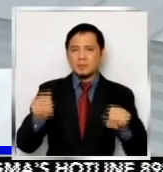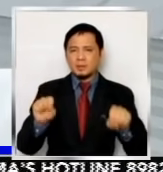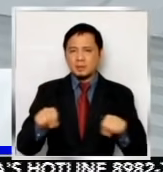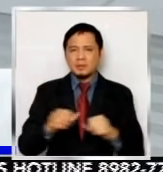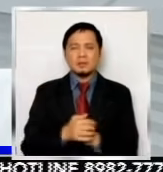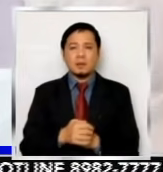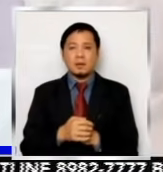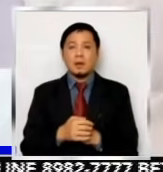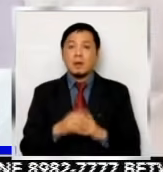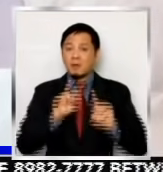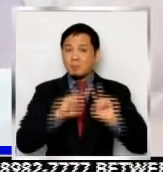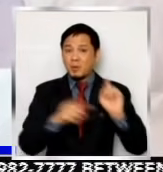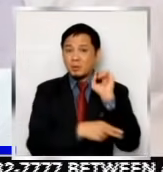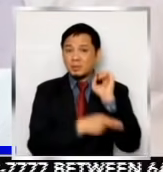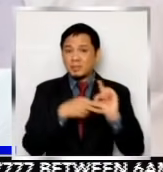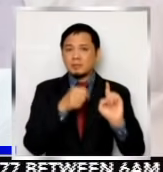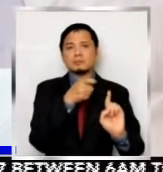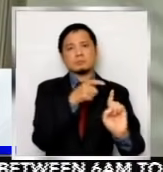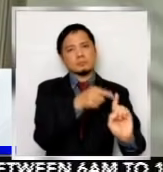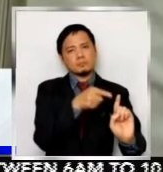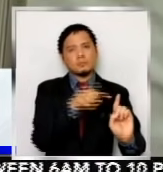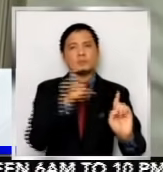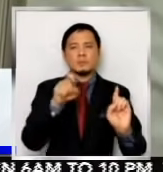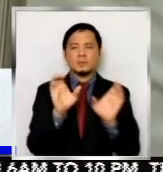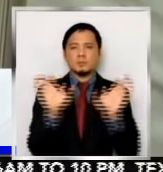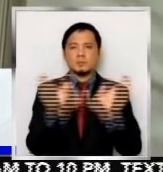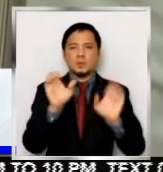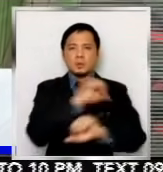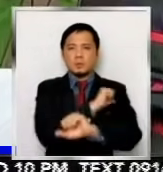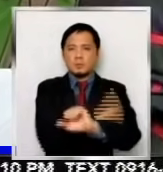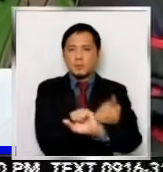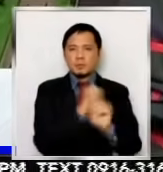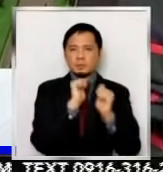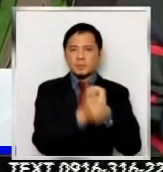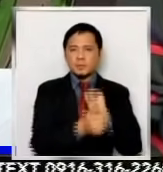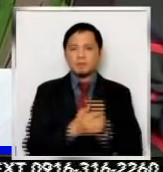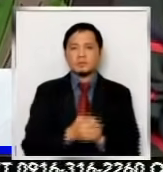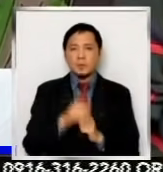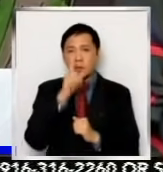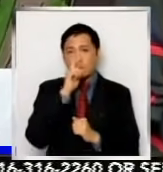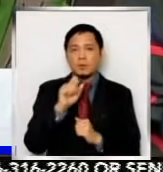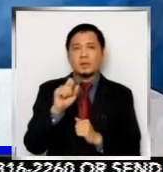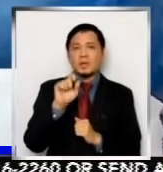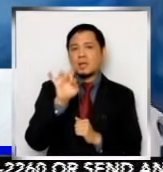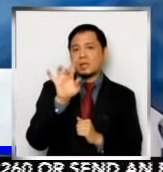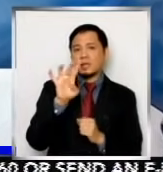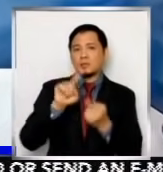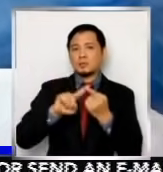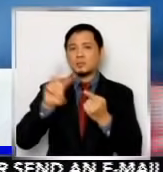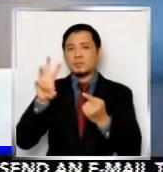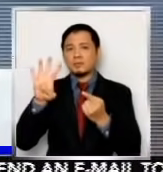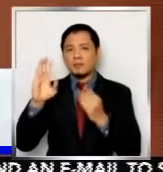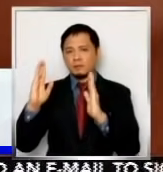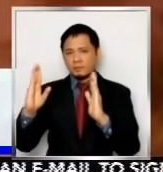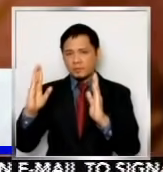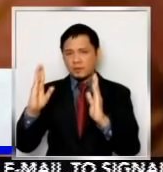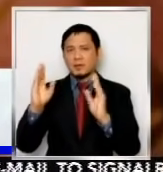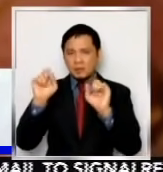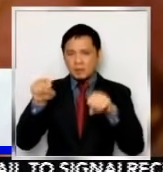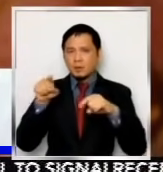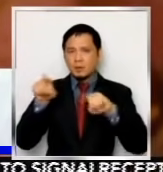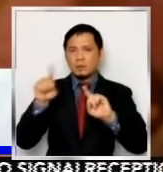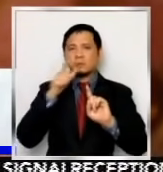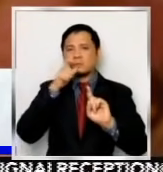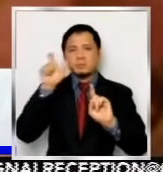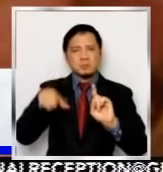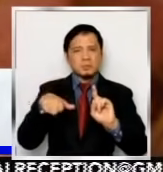na may certificate of authority. Basta 18 to 65 years old, hindi na rin required ang negative RT-PCR test. Yun nga lang,